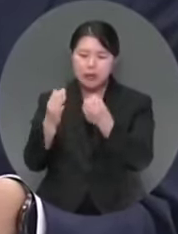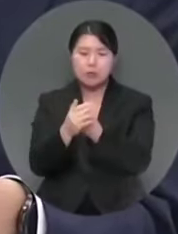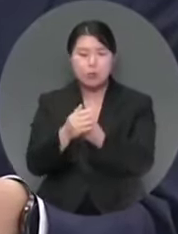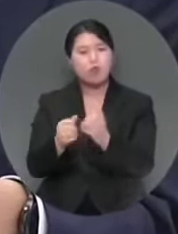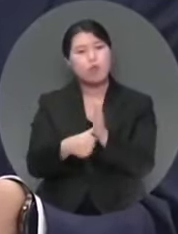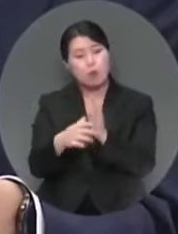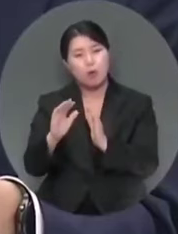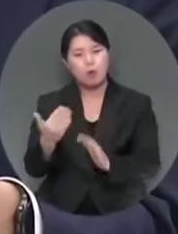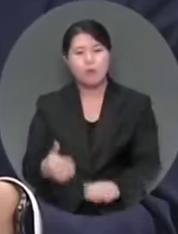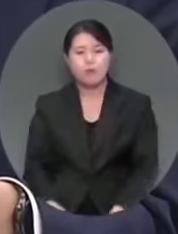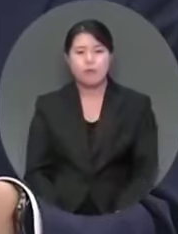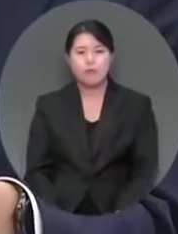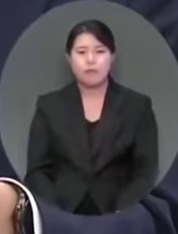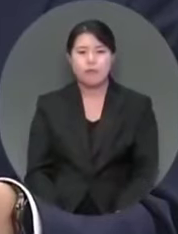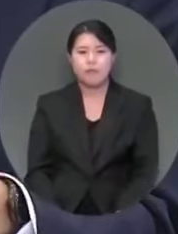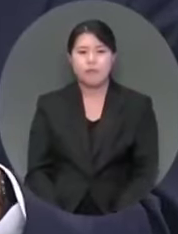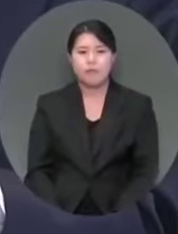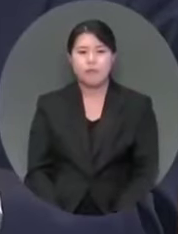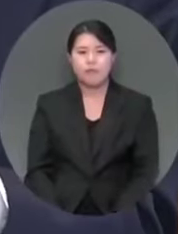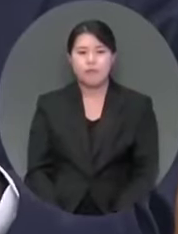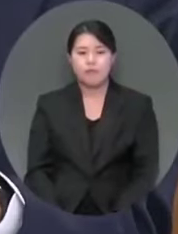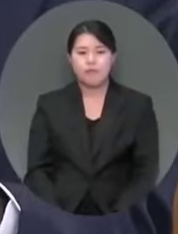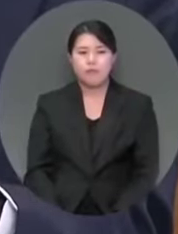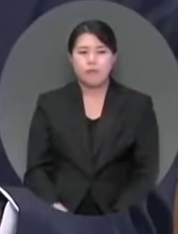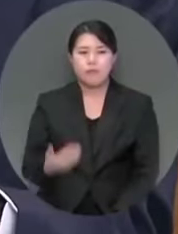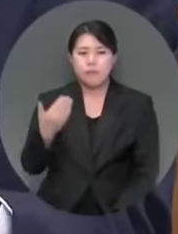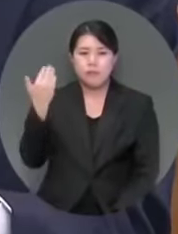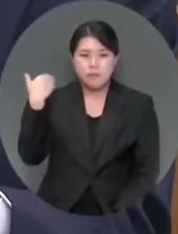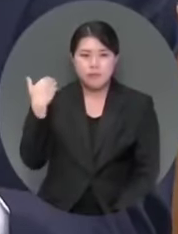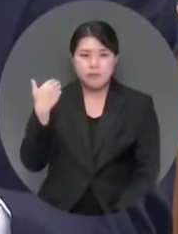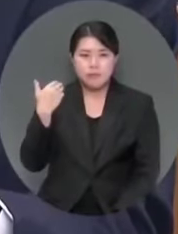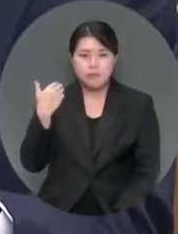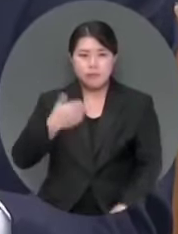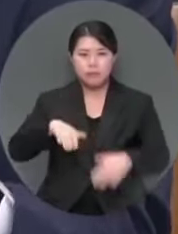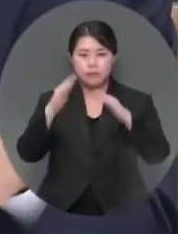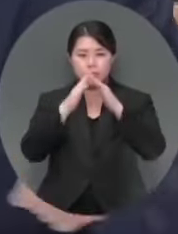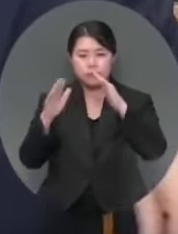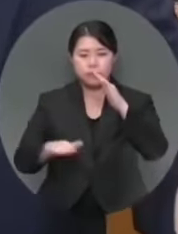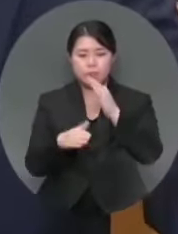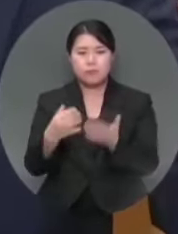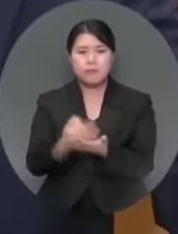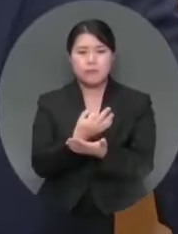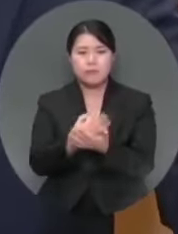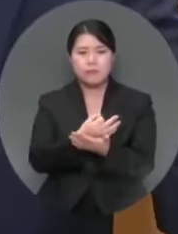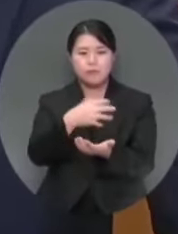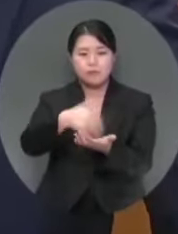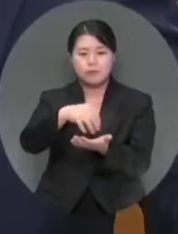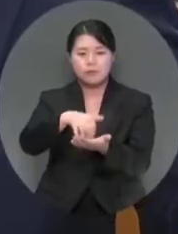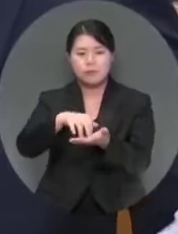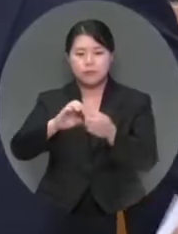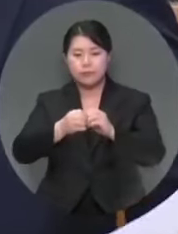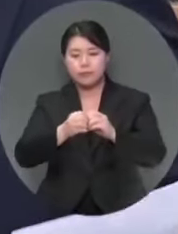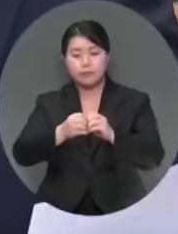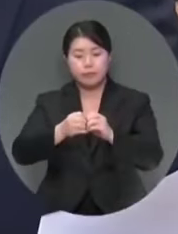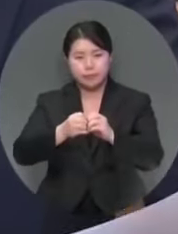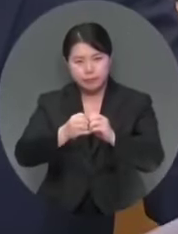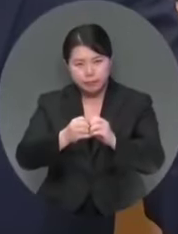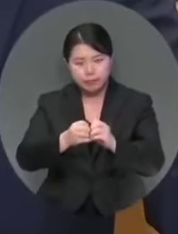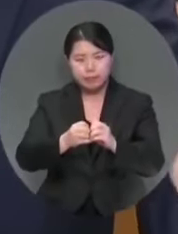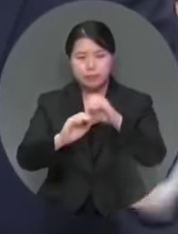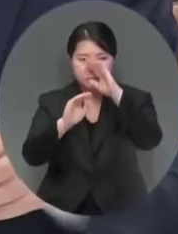보실까요? 자, 아까 가계 소득 지표를 조작했다는 부분에 대해서